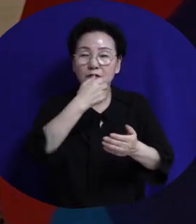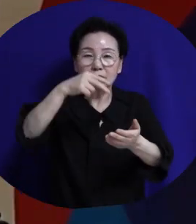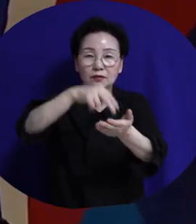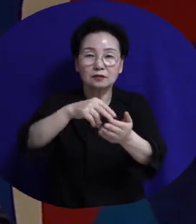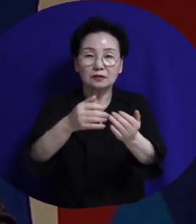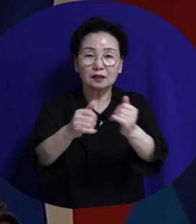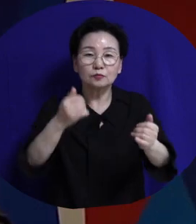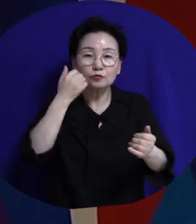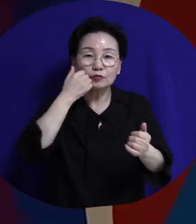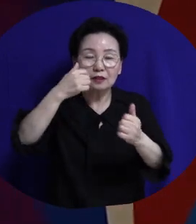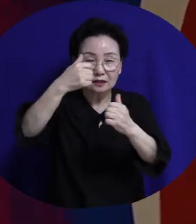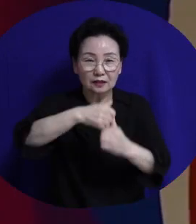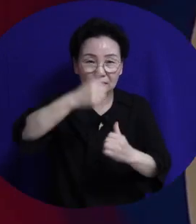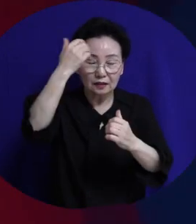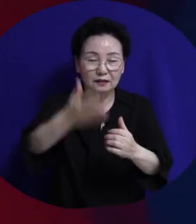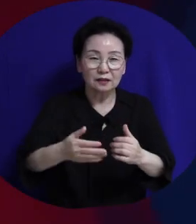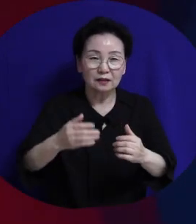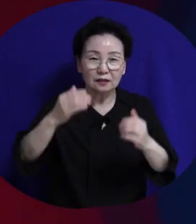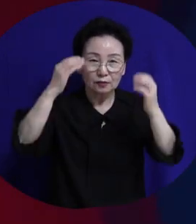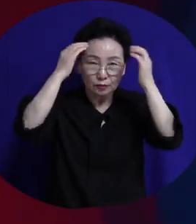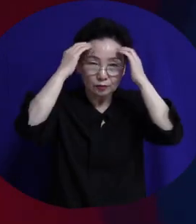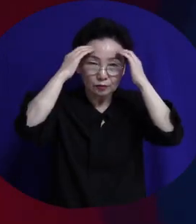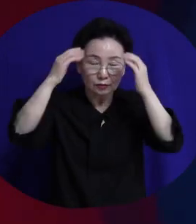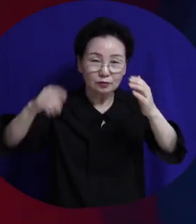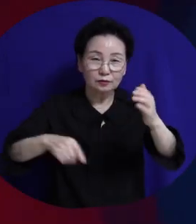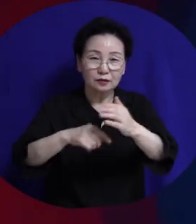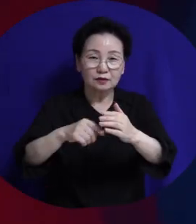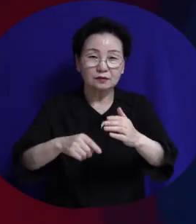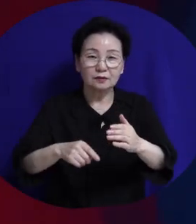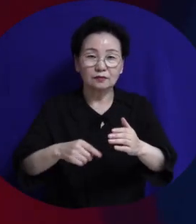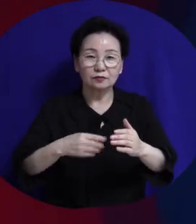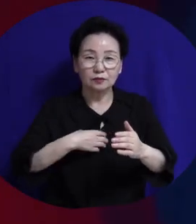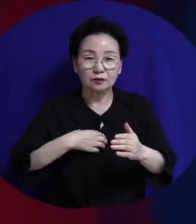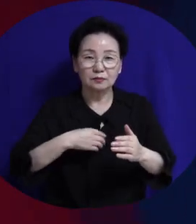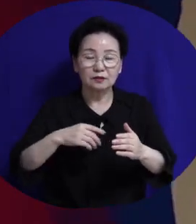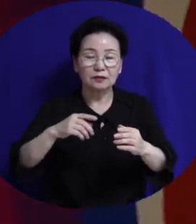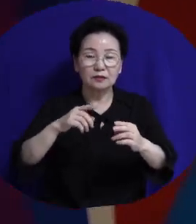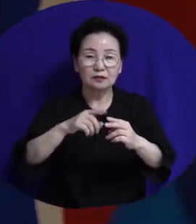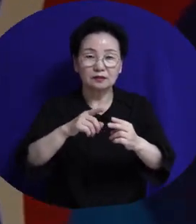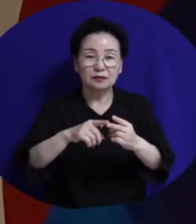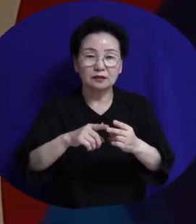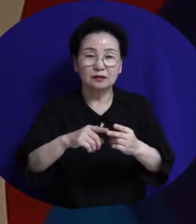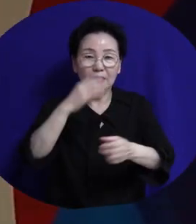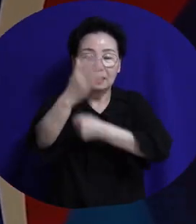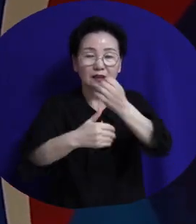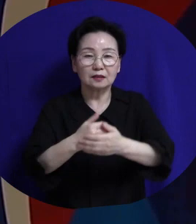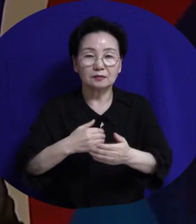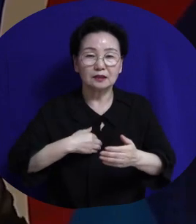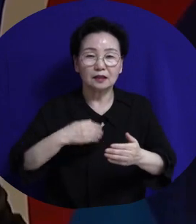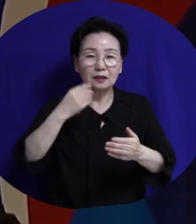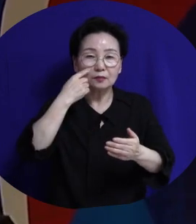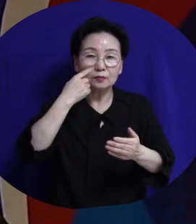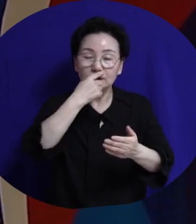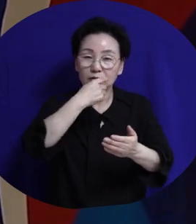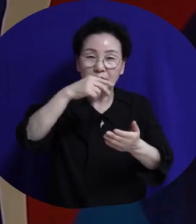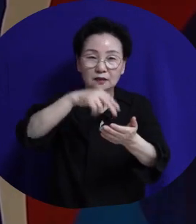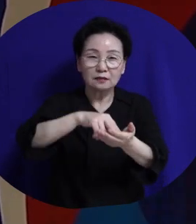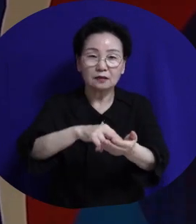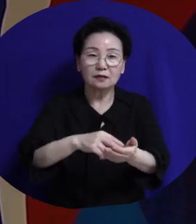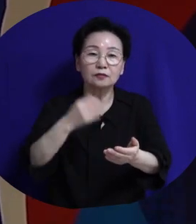대적하리요? 환난이나 핍박이나 기근이나 적신이나 명칼이나 하나님이 나를 보증했는데 누가 나를